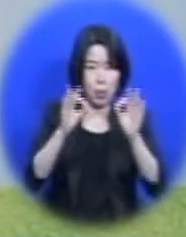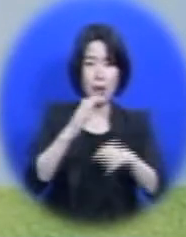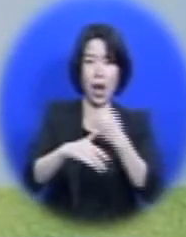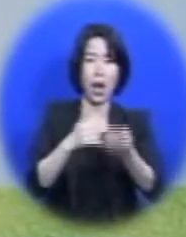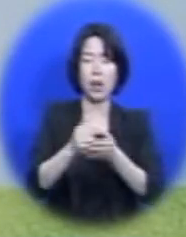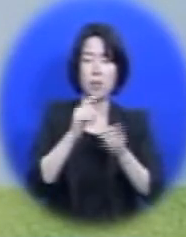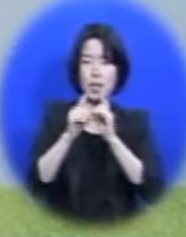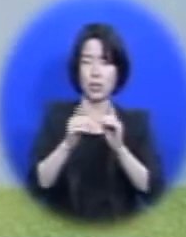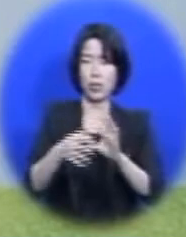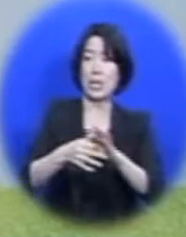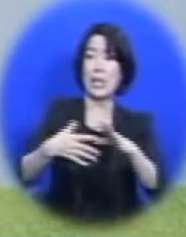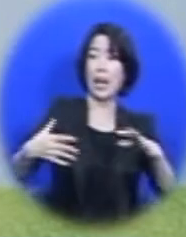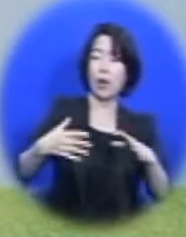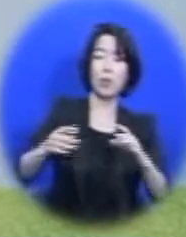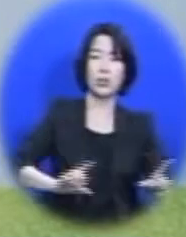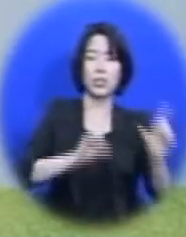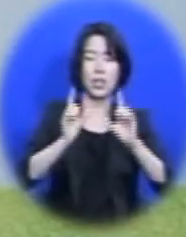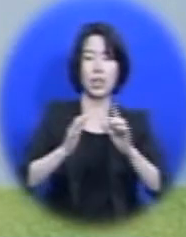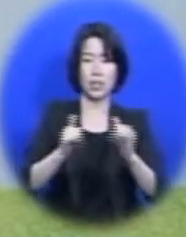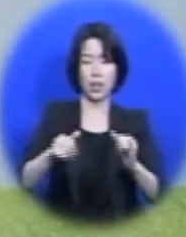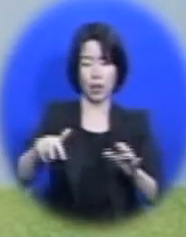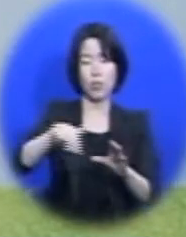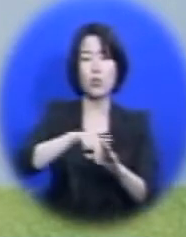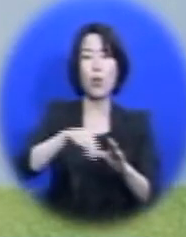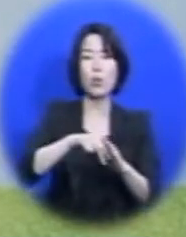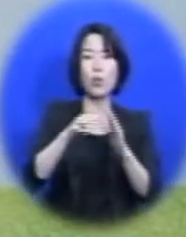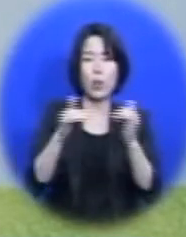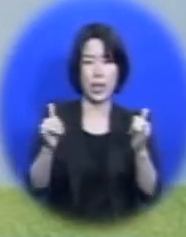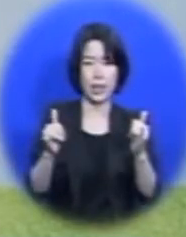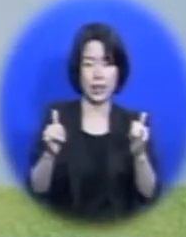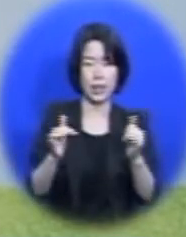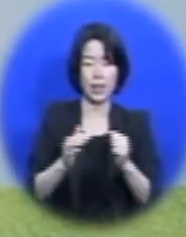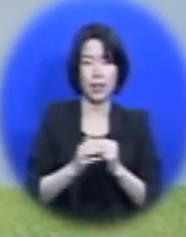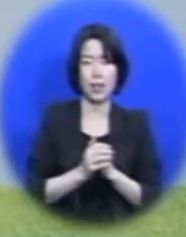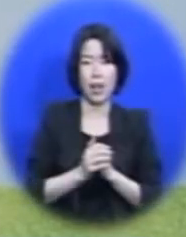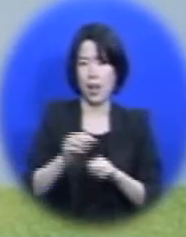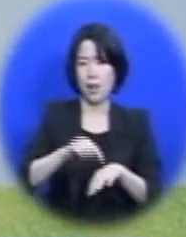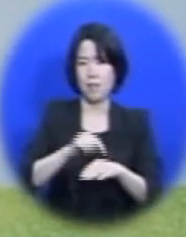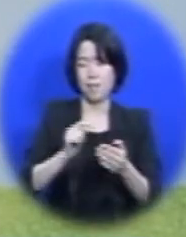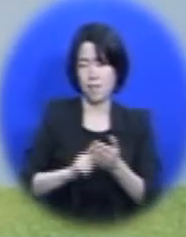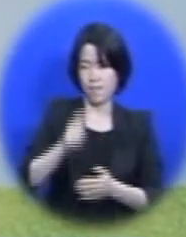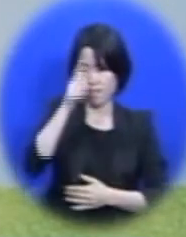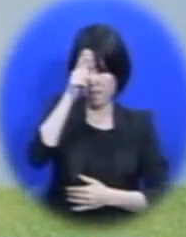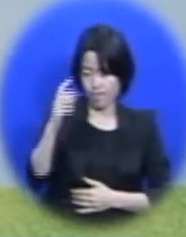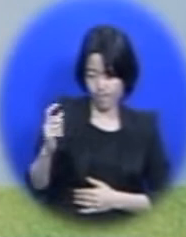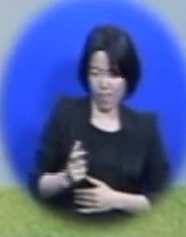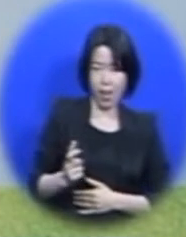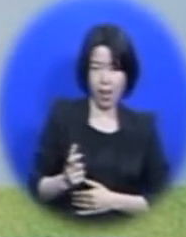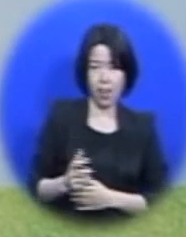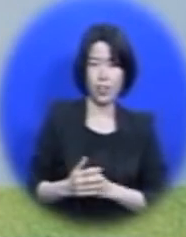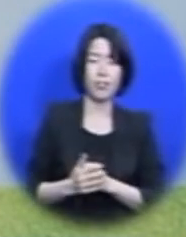상관없이 사는 사람들을 종교인이라고 하는 거예요. 마음이 강팍한 사람입니다.